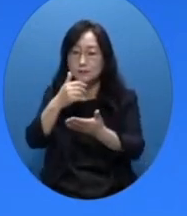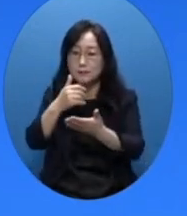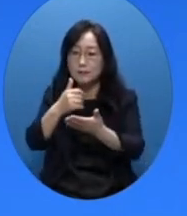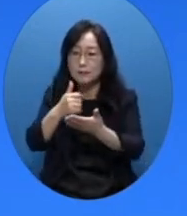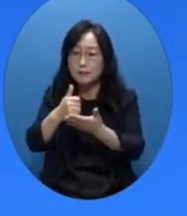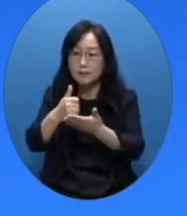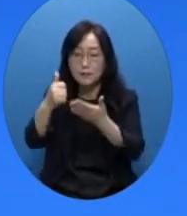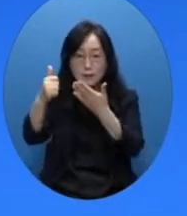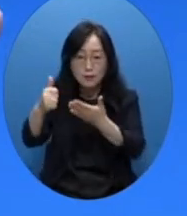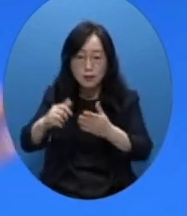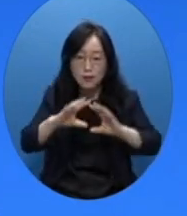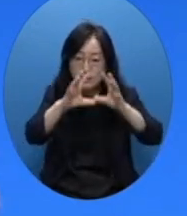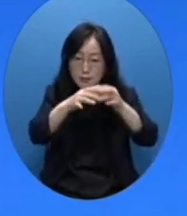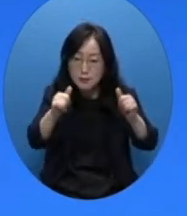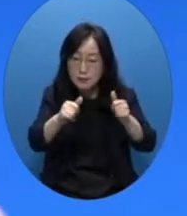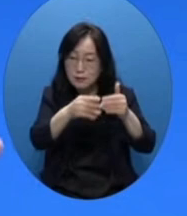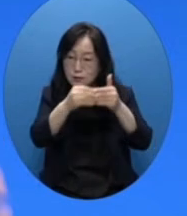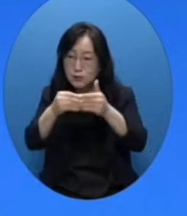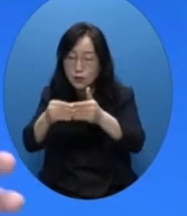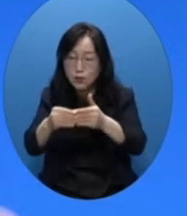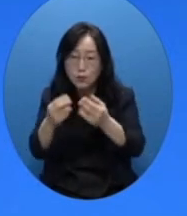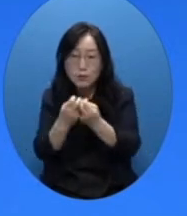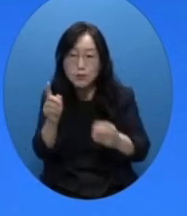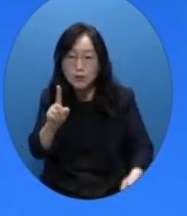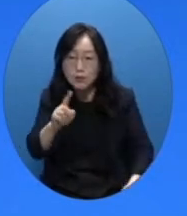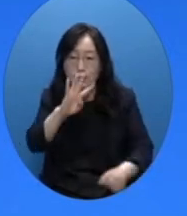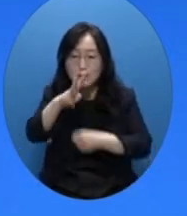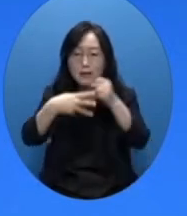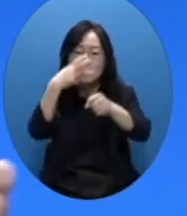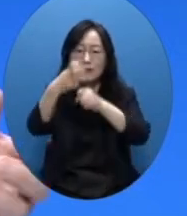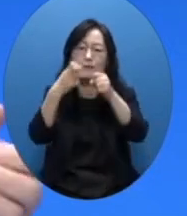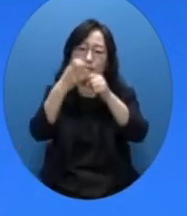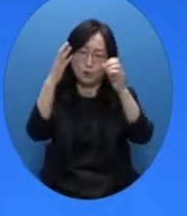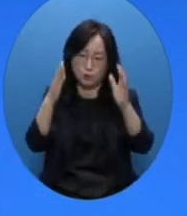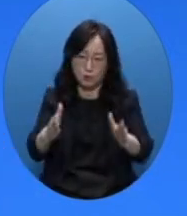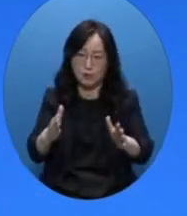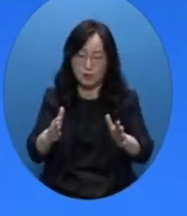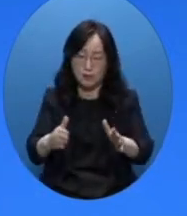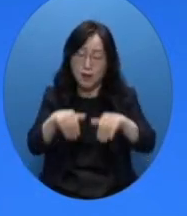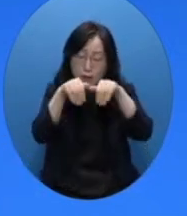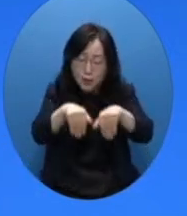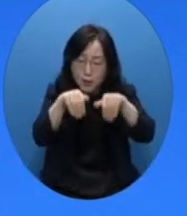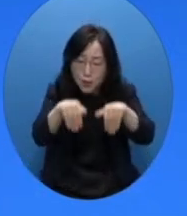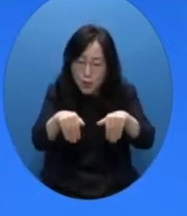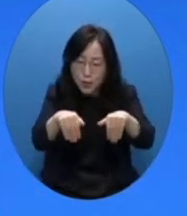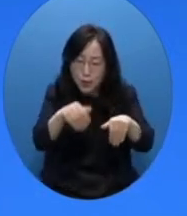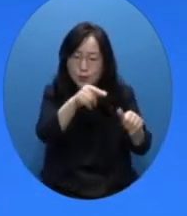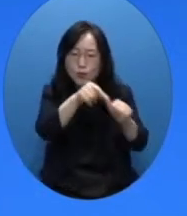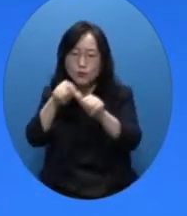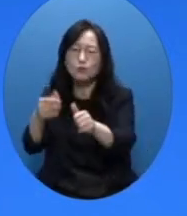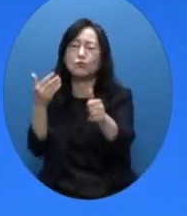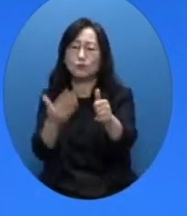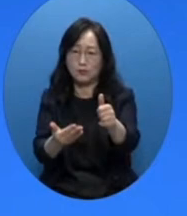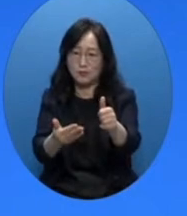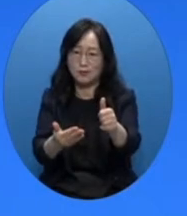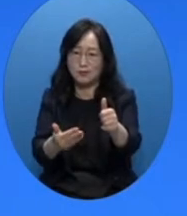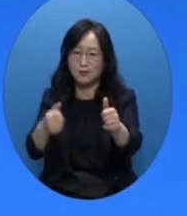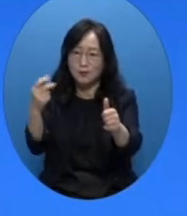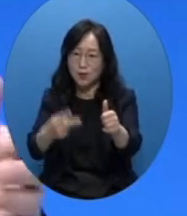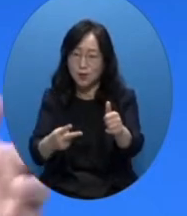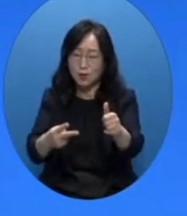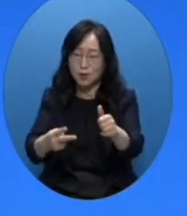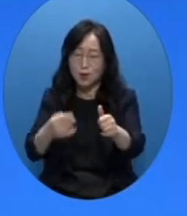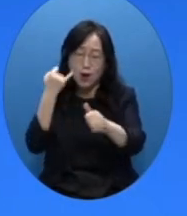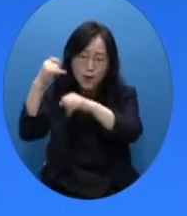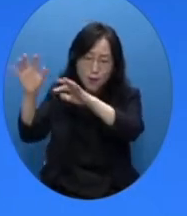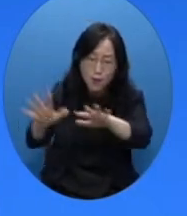백성을 구원하셨습니까? 430년 동안 종살이하던 저희들을 애굽에서 건져주시고 그리고 그들 앞에 홍해가